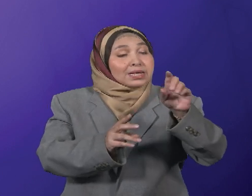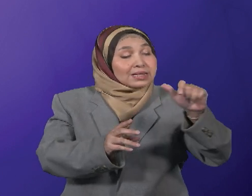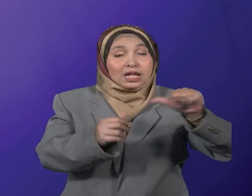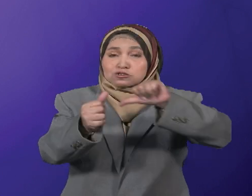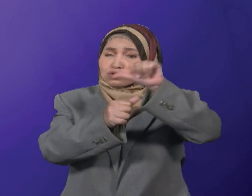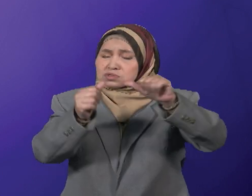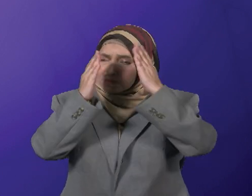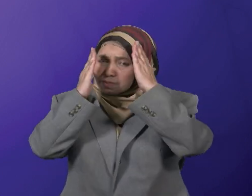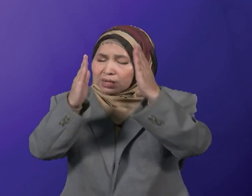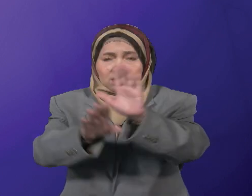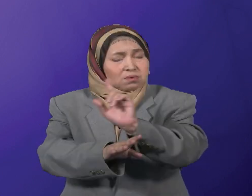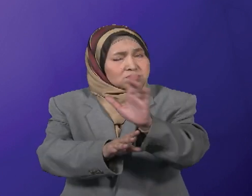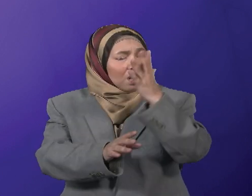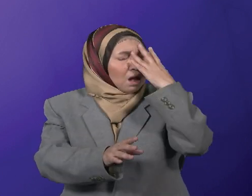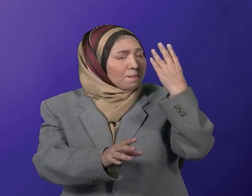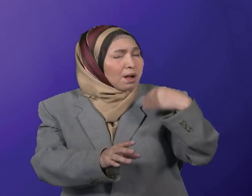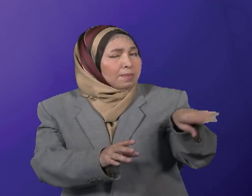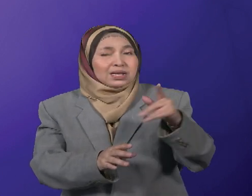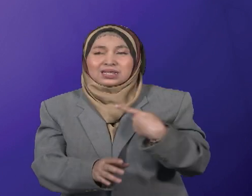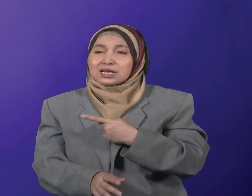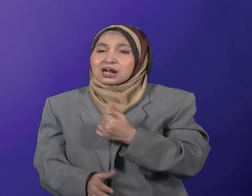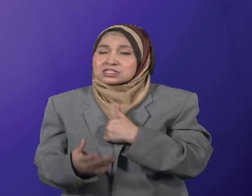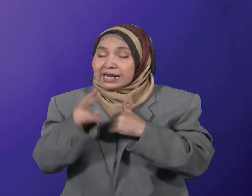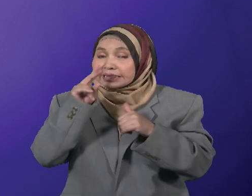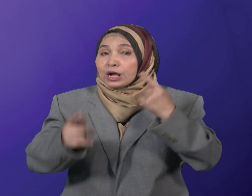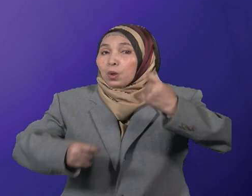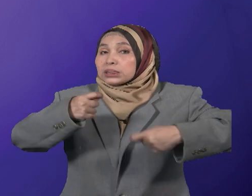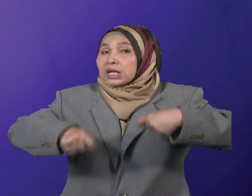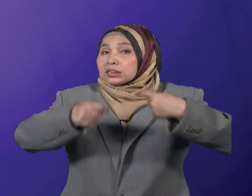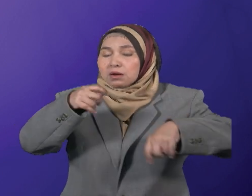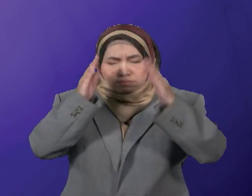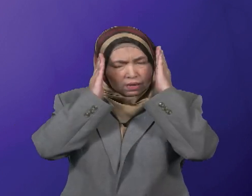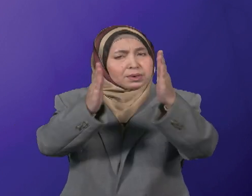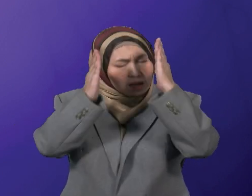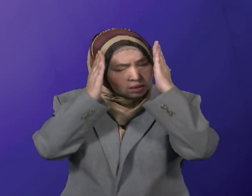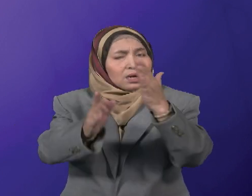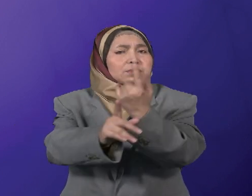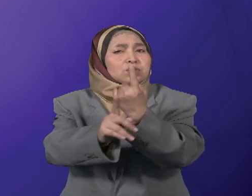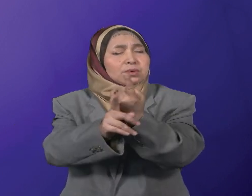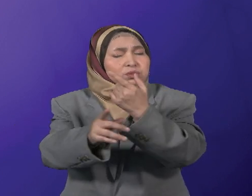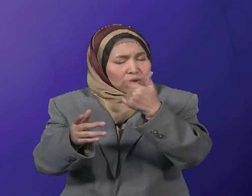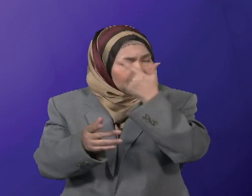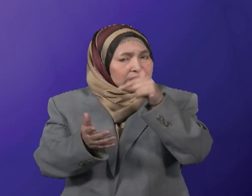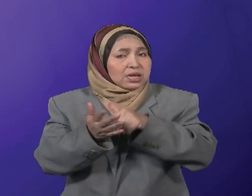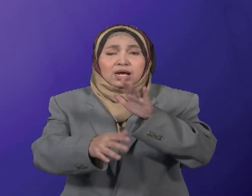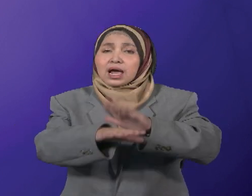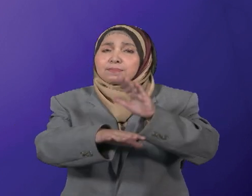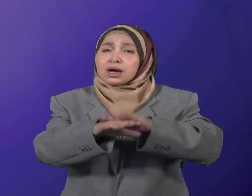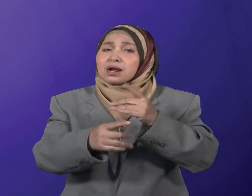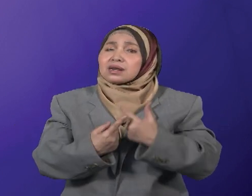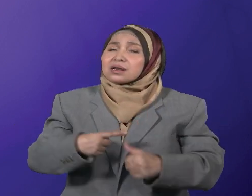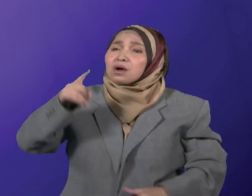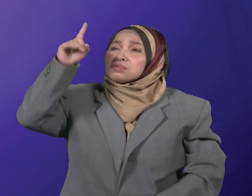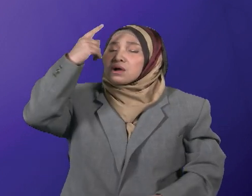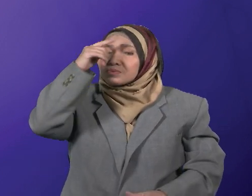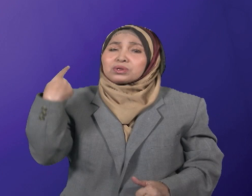jangan kita abaikan ataupun kita rasa nak tengok TikTok ke lain. Beri perhatian betul-betul, kerana ini adalah amaran daripada Allah untuk